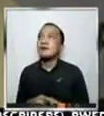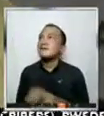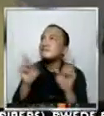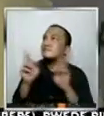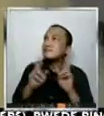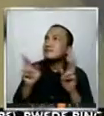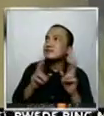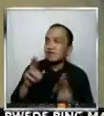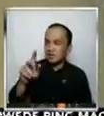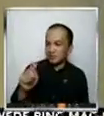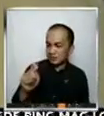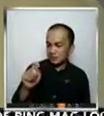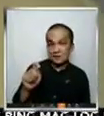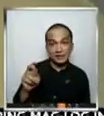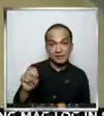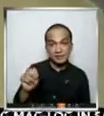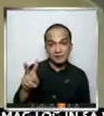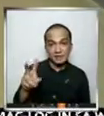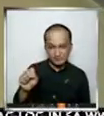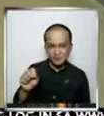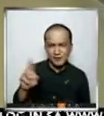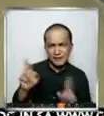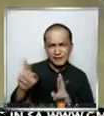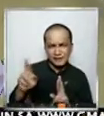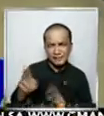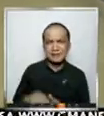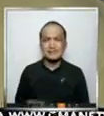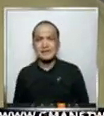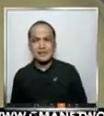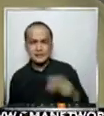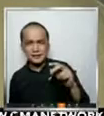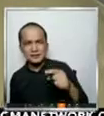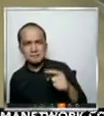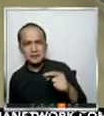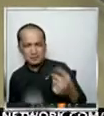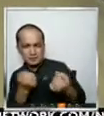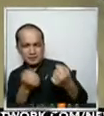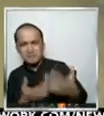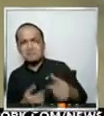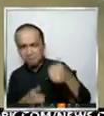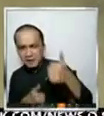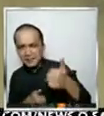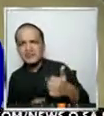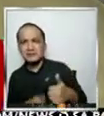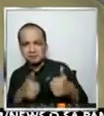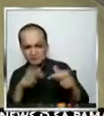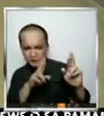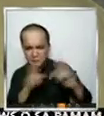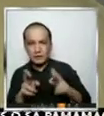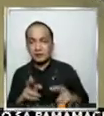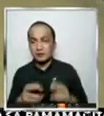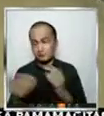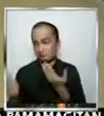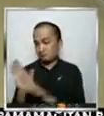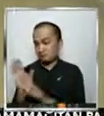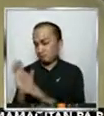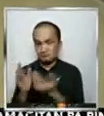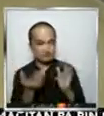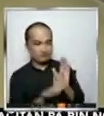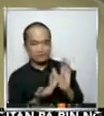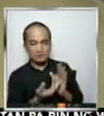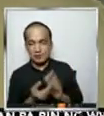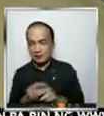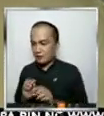no? Nakaready po ang mga TNVS driver dito. Sa katunayan nga, naglalagay na sila ng mga protective